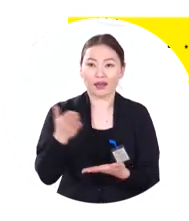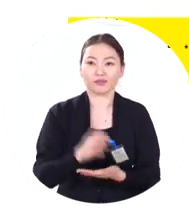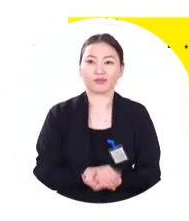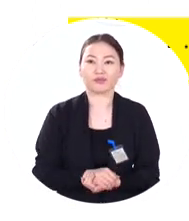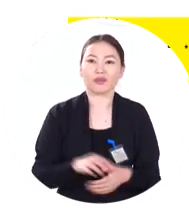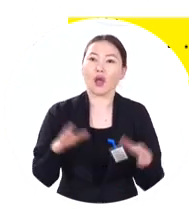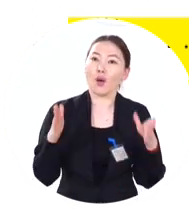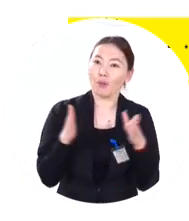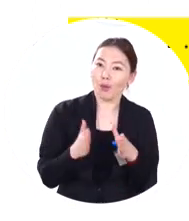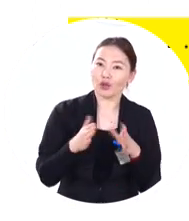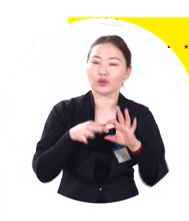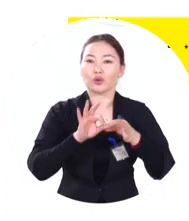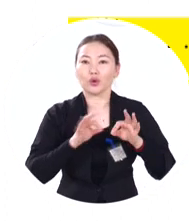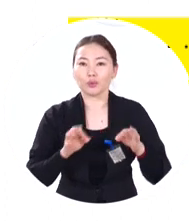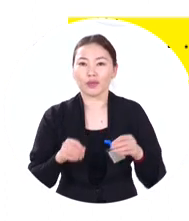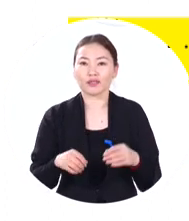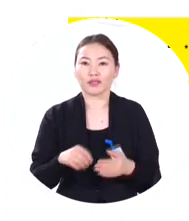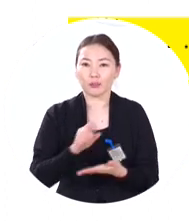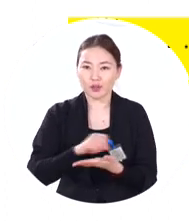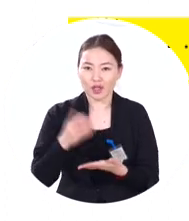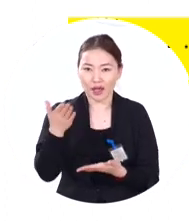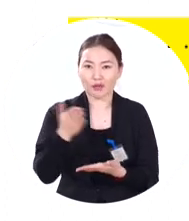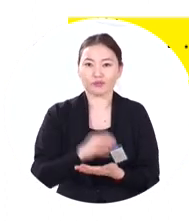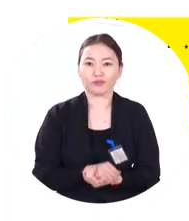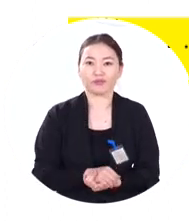өгүүлбэрээр оновчтой хариулаарай.